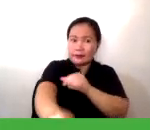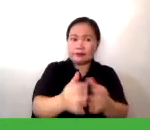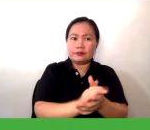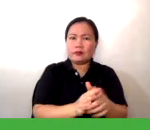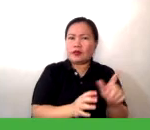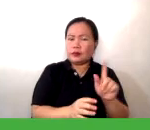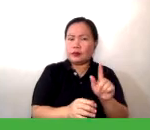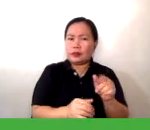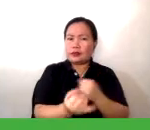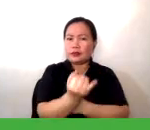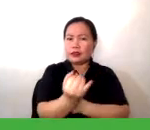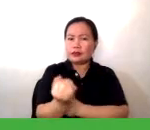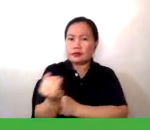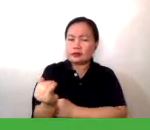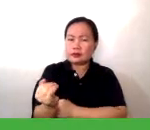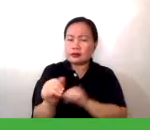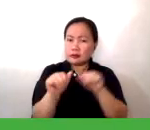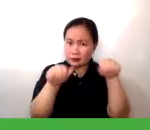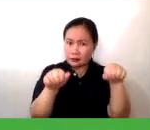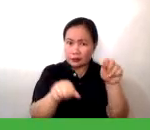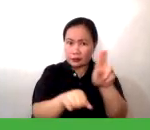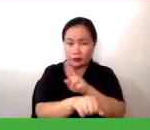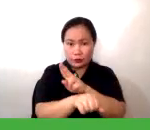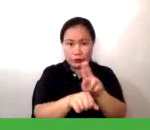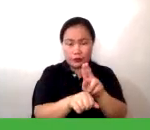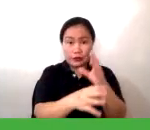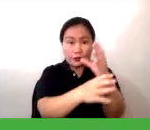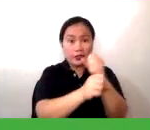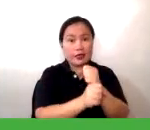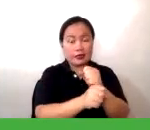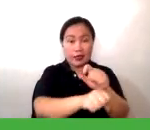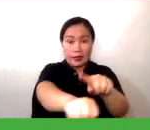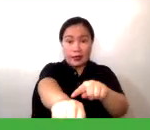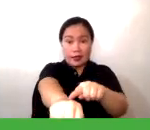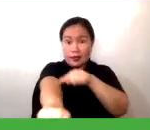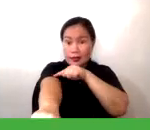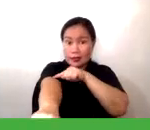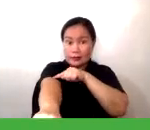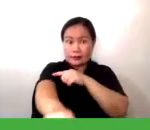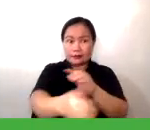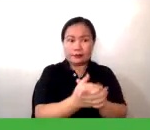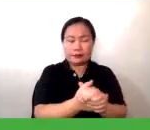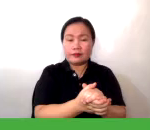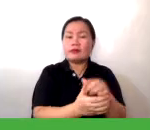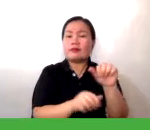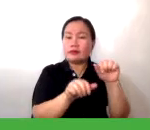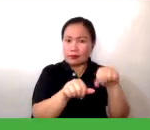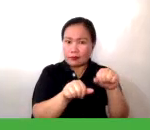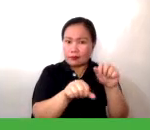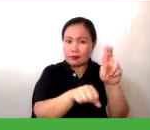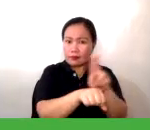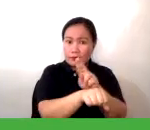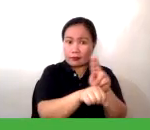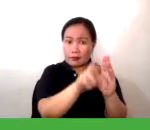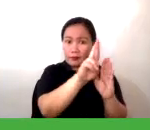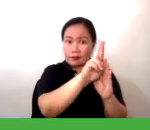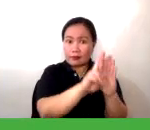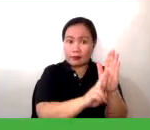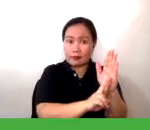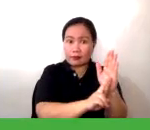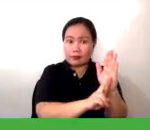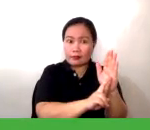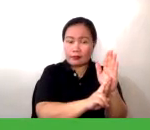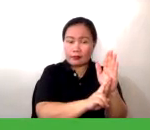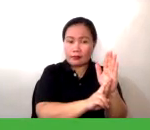ba yung mga instrument na pwede mong gamitin sa pagkuha ng length? So, I know, familiar tayo dito. So, pwede kang gumamit ng